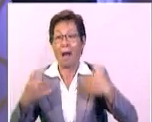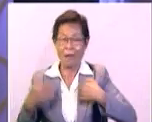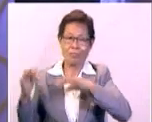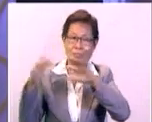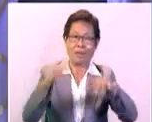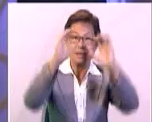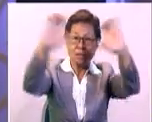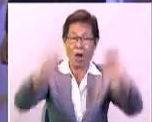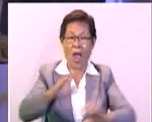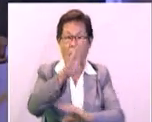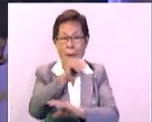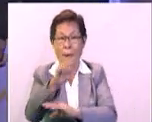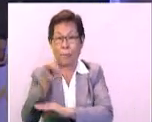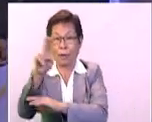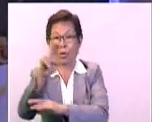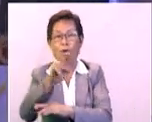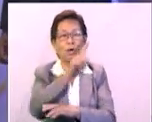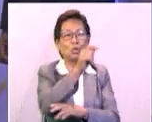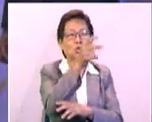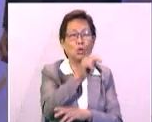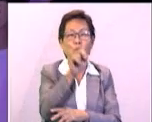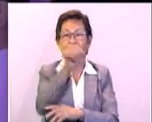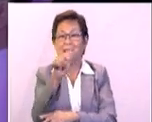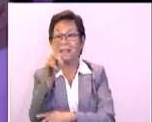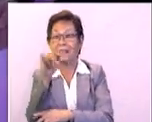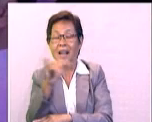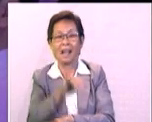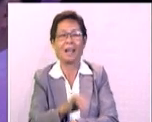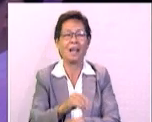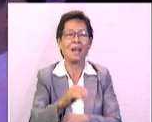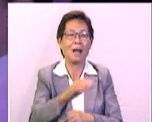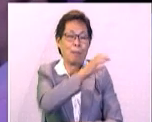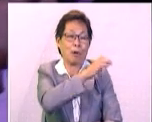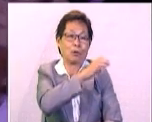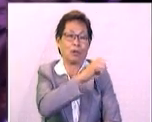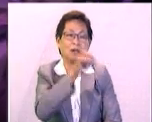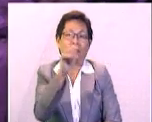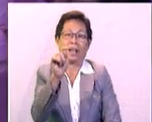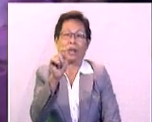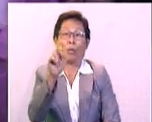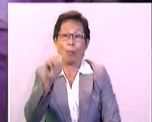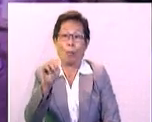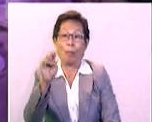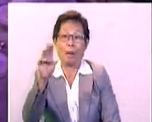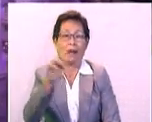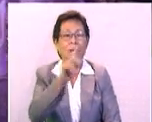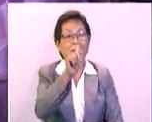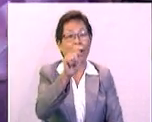Chancellor MMU Tun Zaki Tun Azmi dan Pengerusi Telekom Malaysia Rosliman.